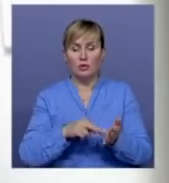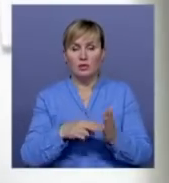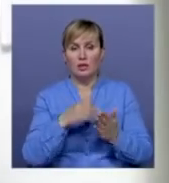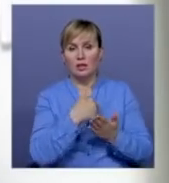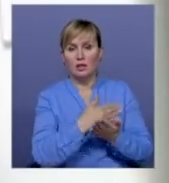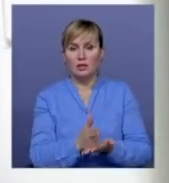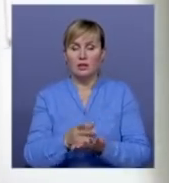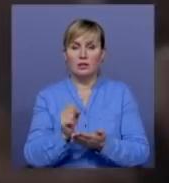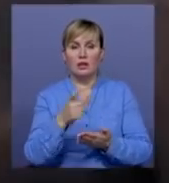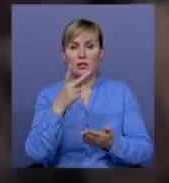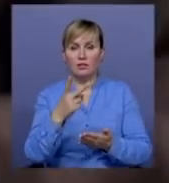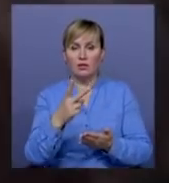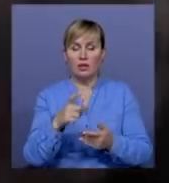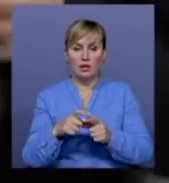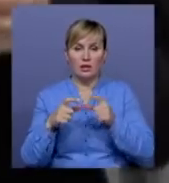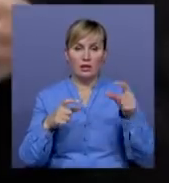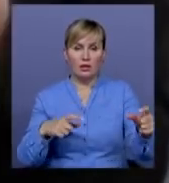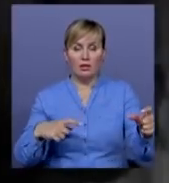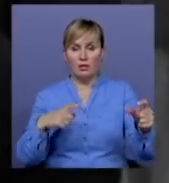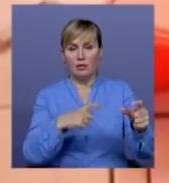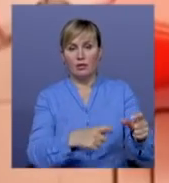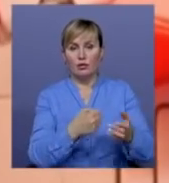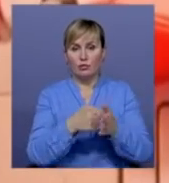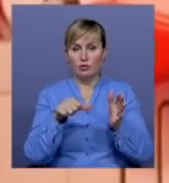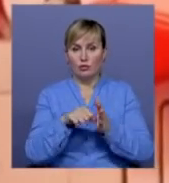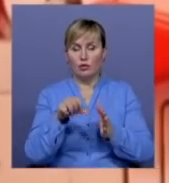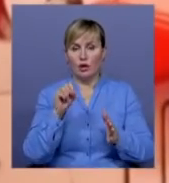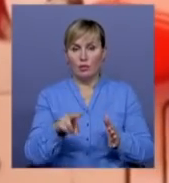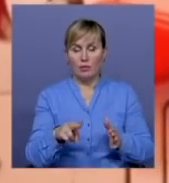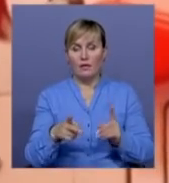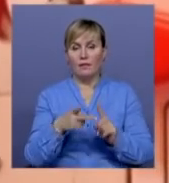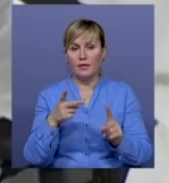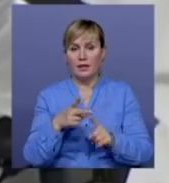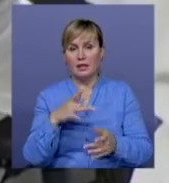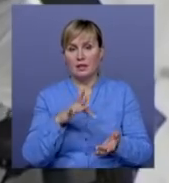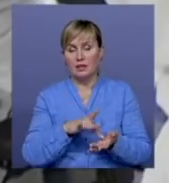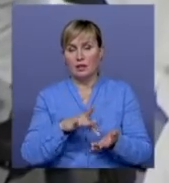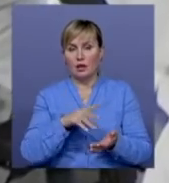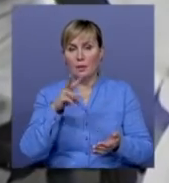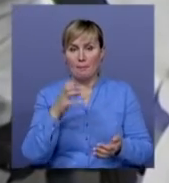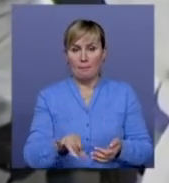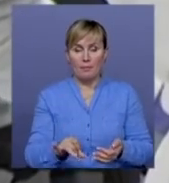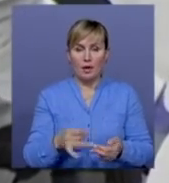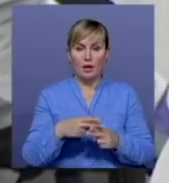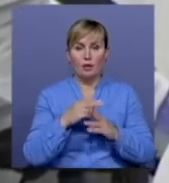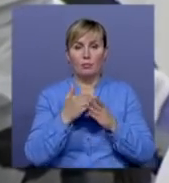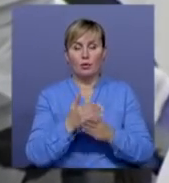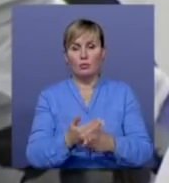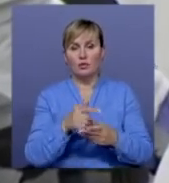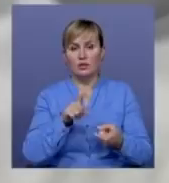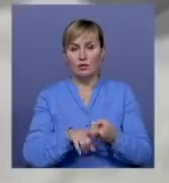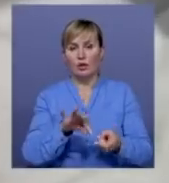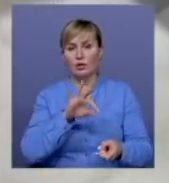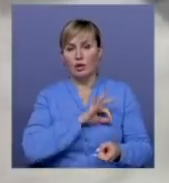разделить на 2 равных транша, первый из которых выделят до 6 апреля, второй – в середине мая. Размер помощи будет зависеть от